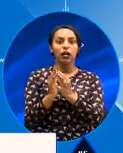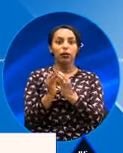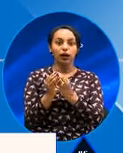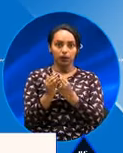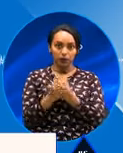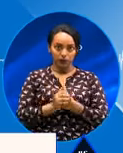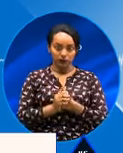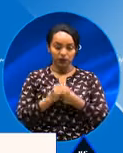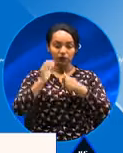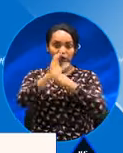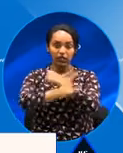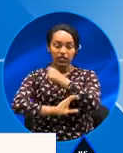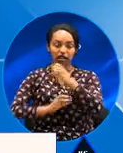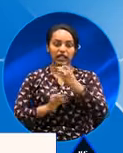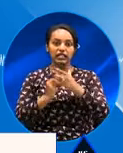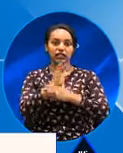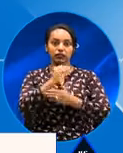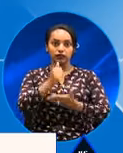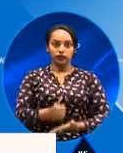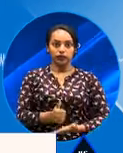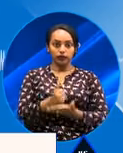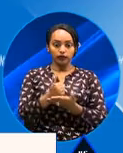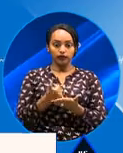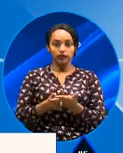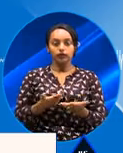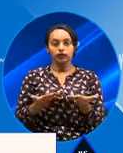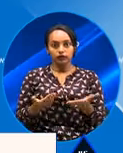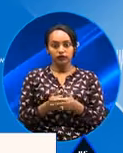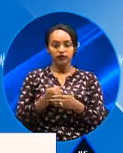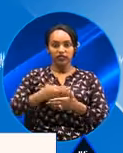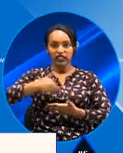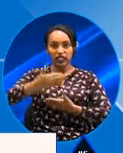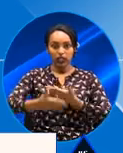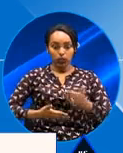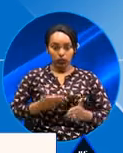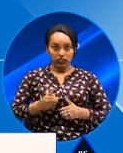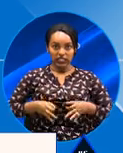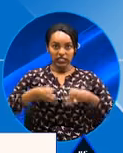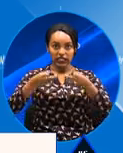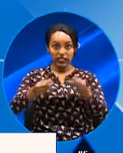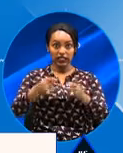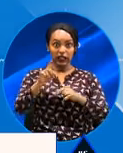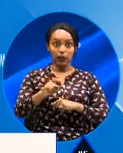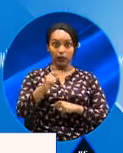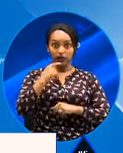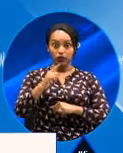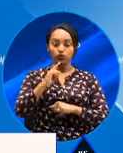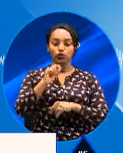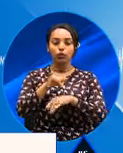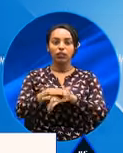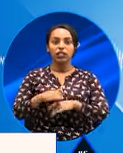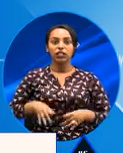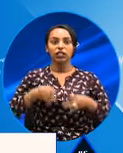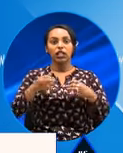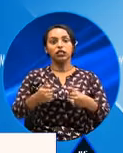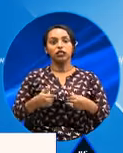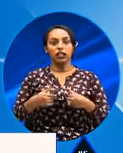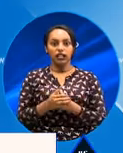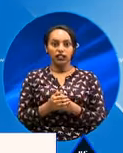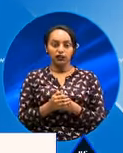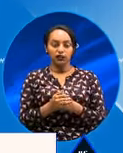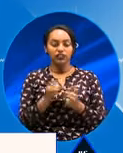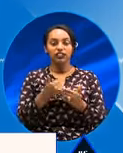በመንከባከብ ለሀገር ልማትና እድገት እንግዲህ ለቀጣይ ትውልድ ልናስረክብ ይገባል ሲሉም ነው መልእክታቸውን